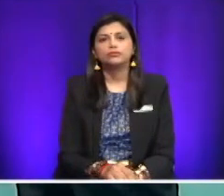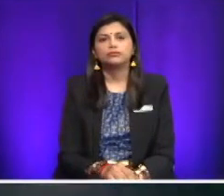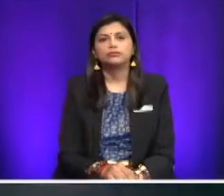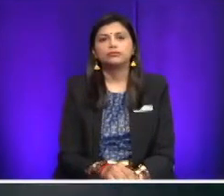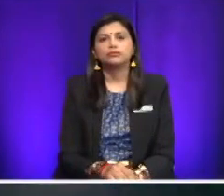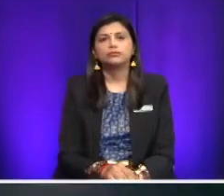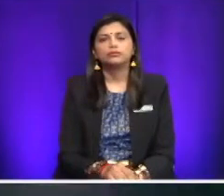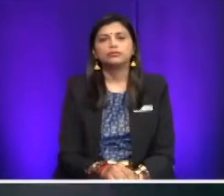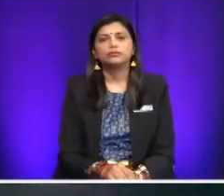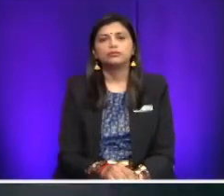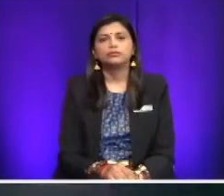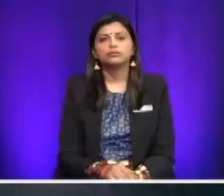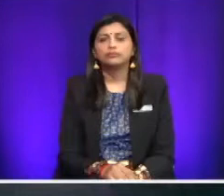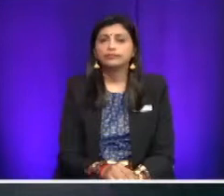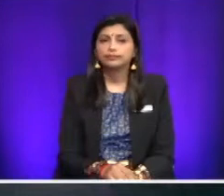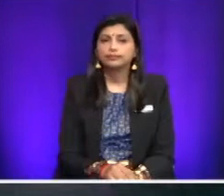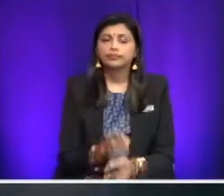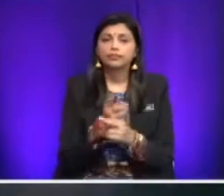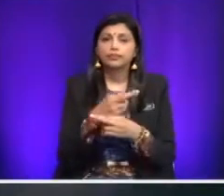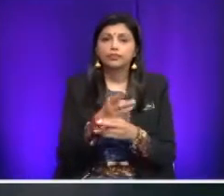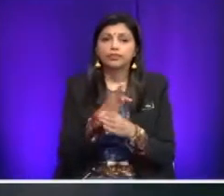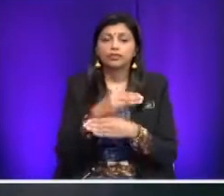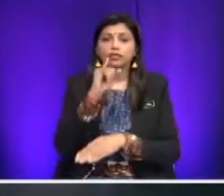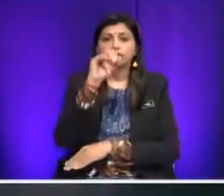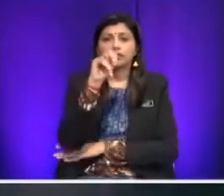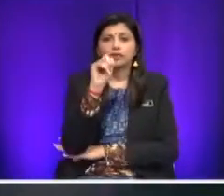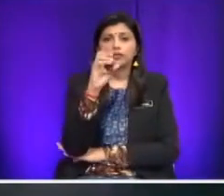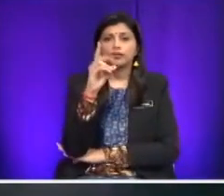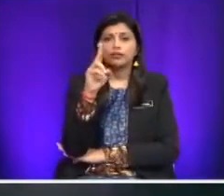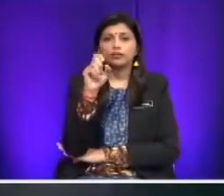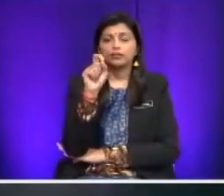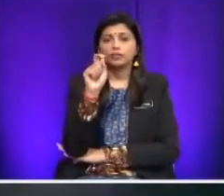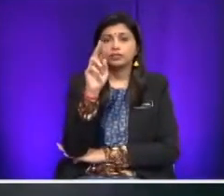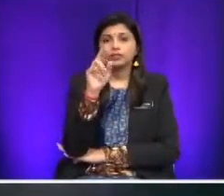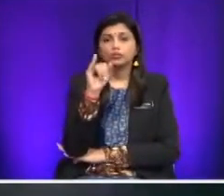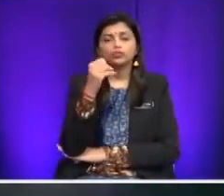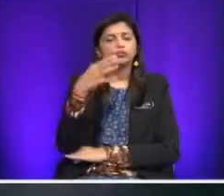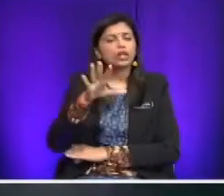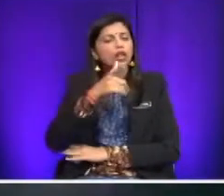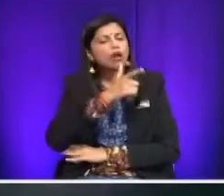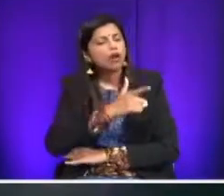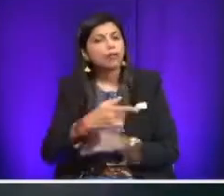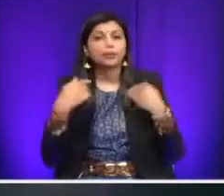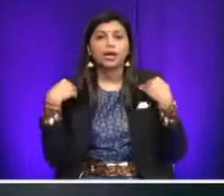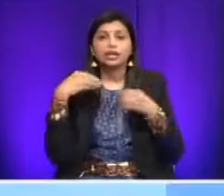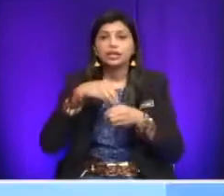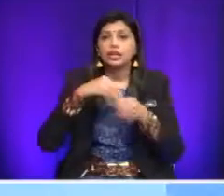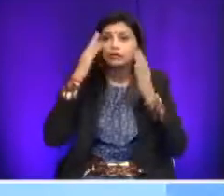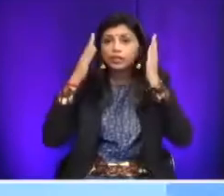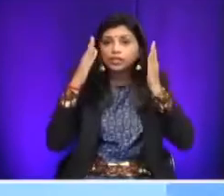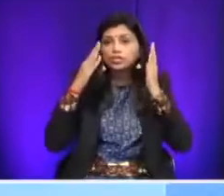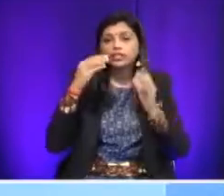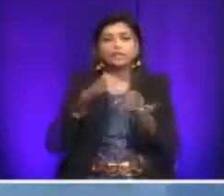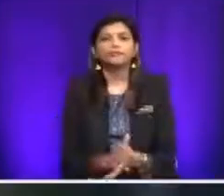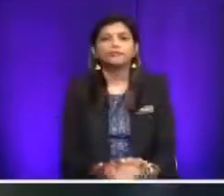rekabentuk Indah sudah lama Sebenarnya ada di Malaysia dan ada di City sorenya Mari kita sedang ataupun tak Sedayu merupakan